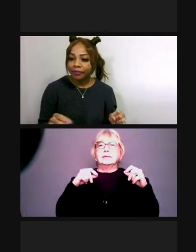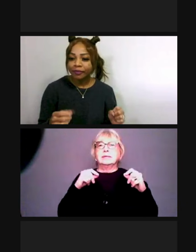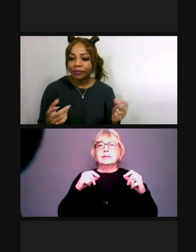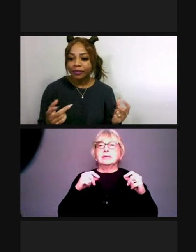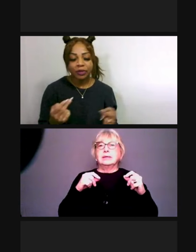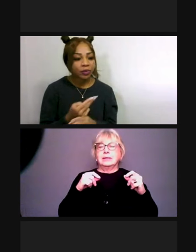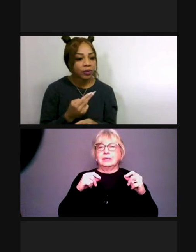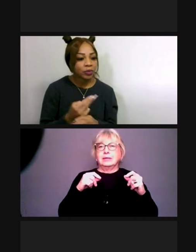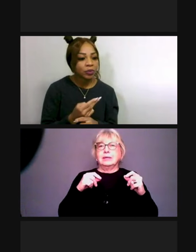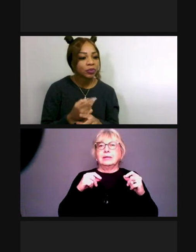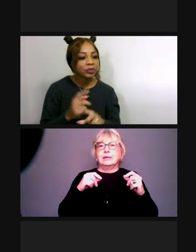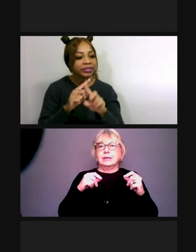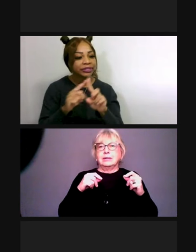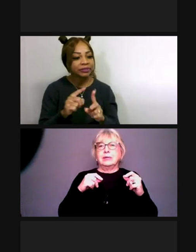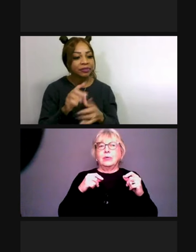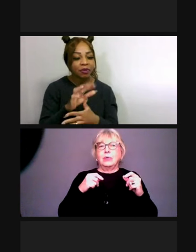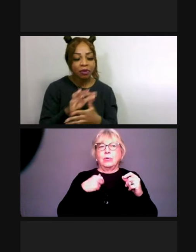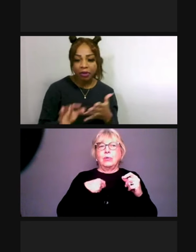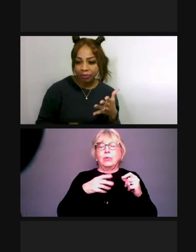Donc, on a parlé